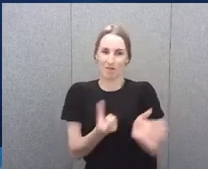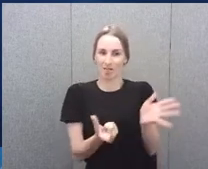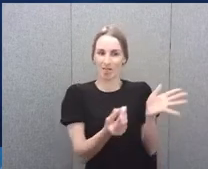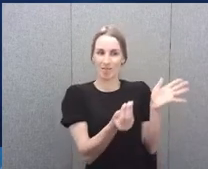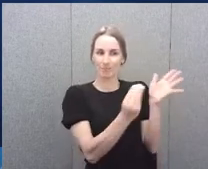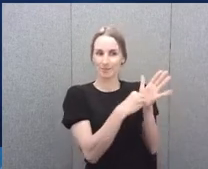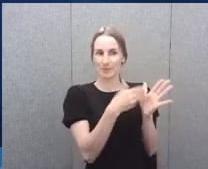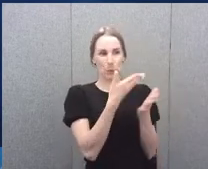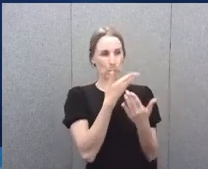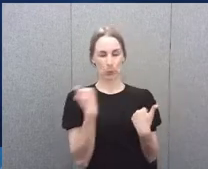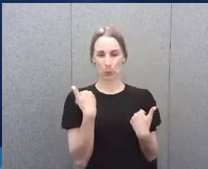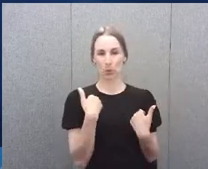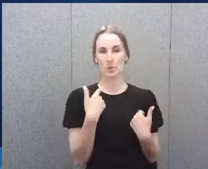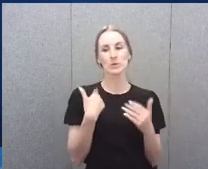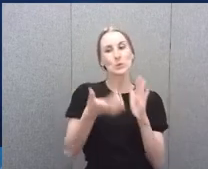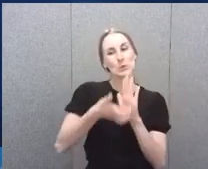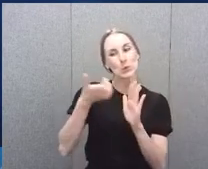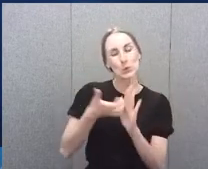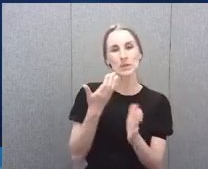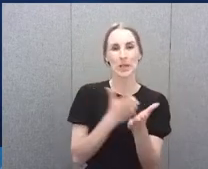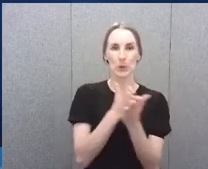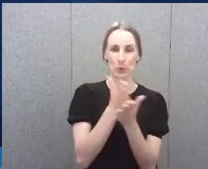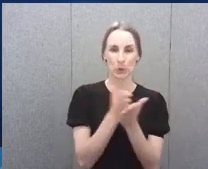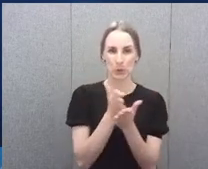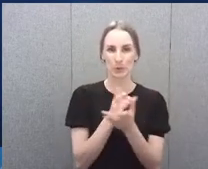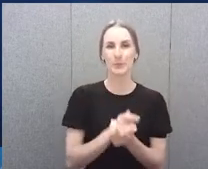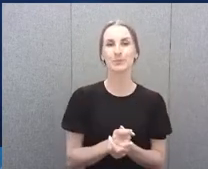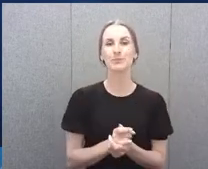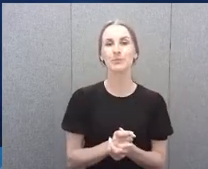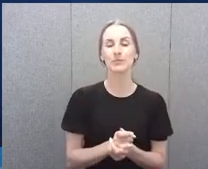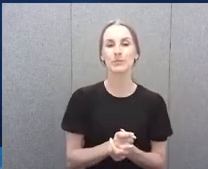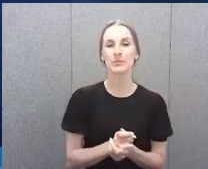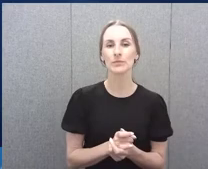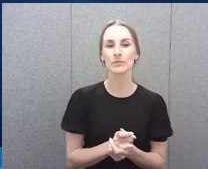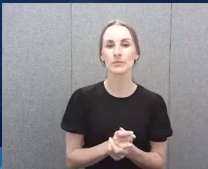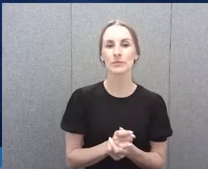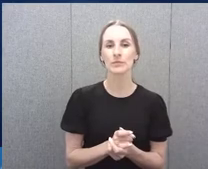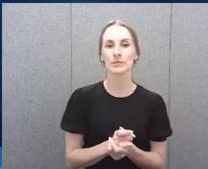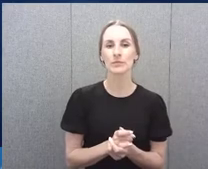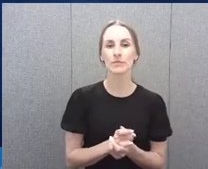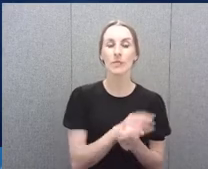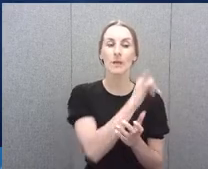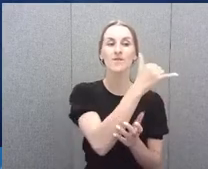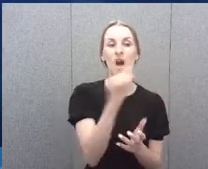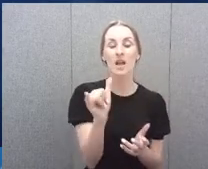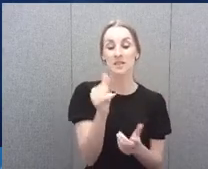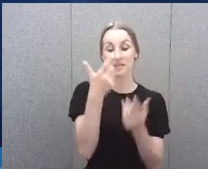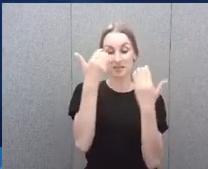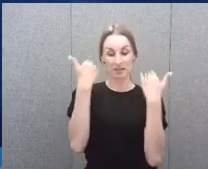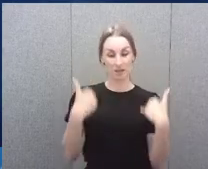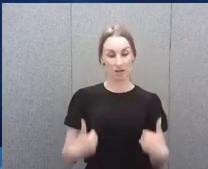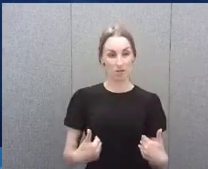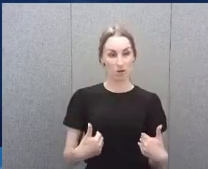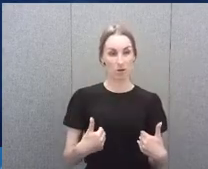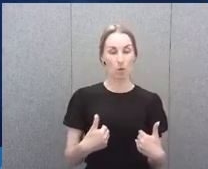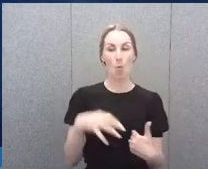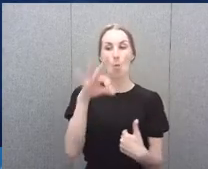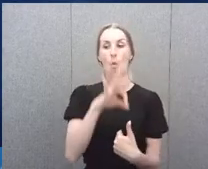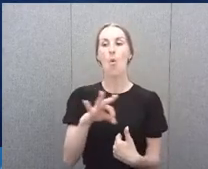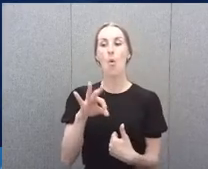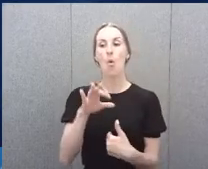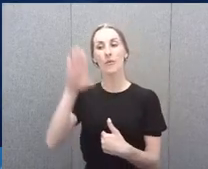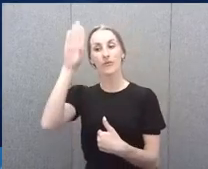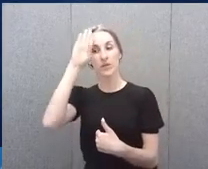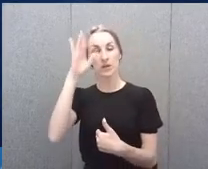никогда не поставила свою фамилию в этот список, потому что мы не доверяем сами себе, мы как-то не верим в свои